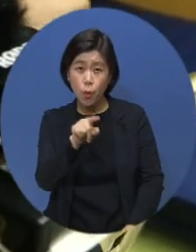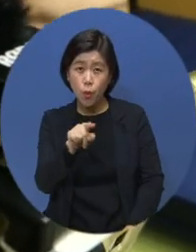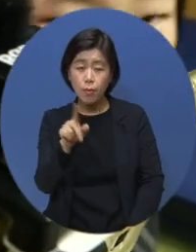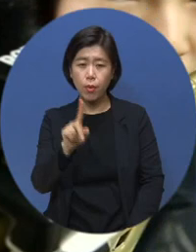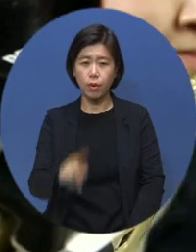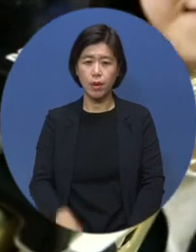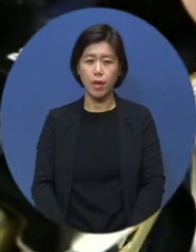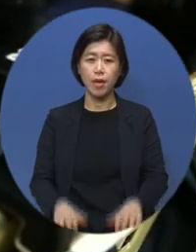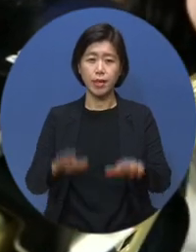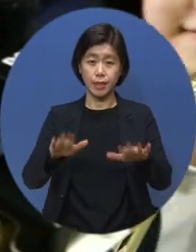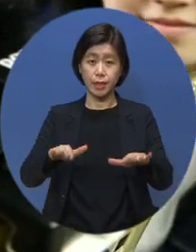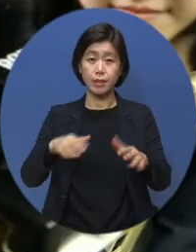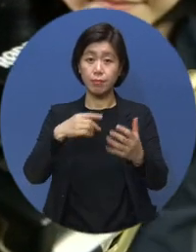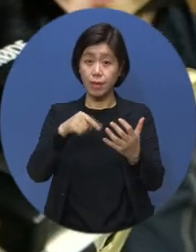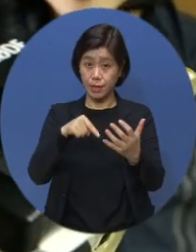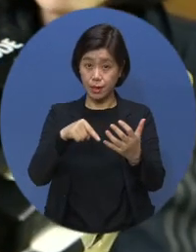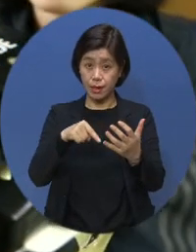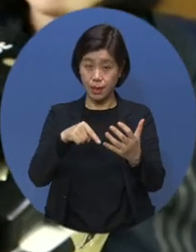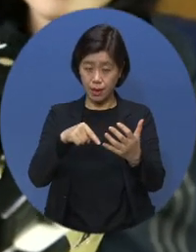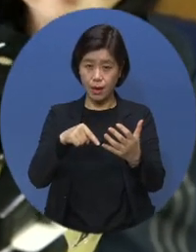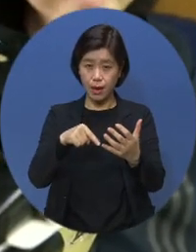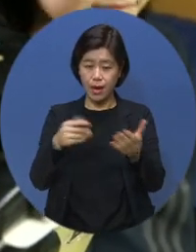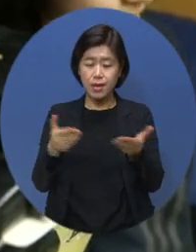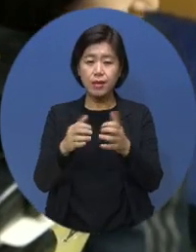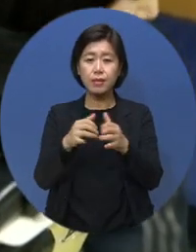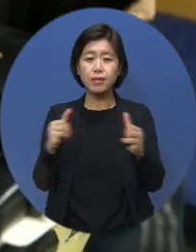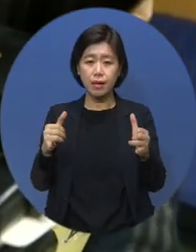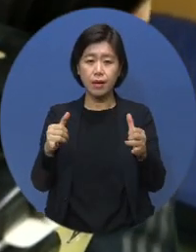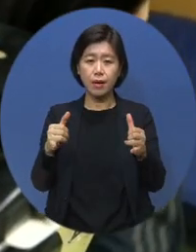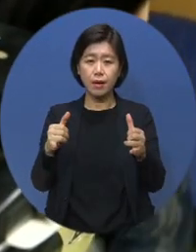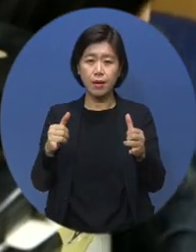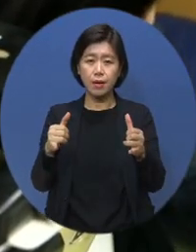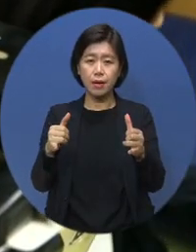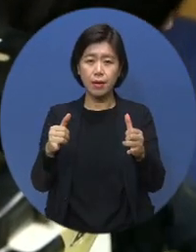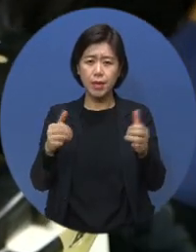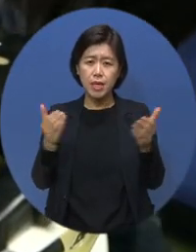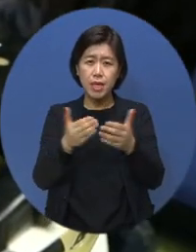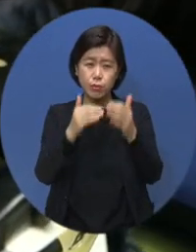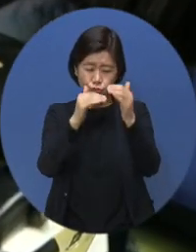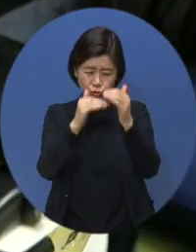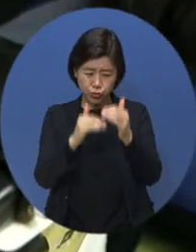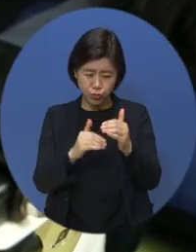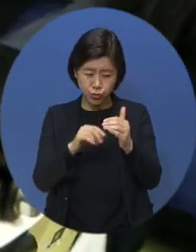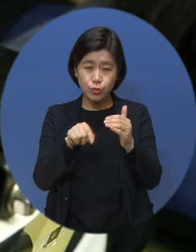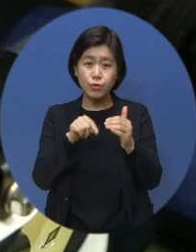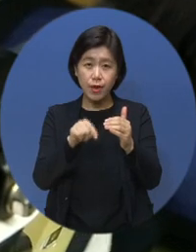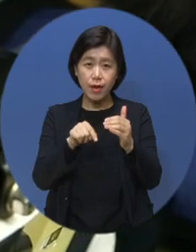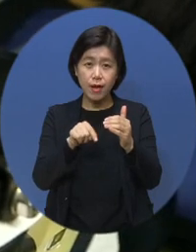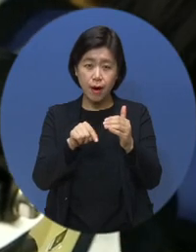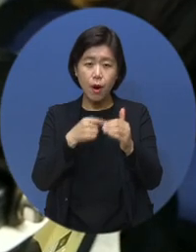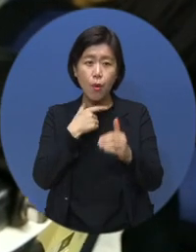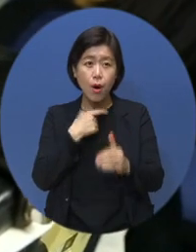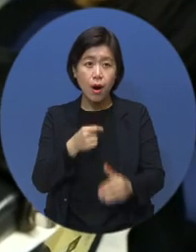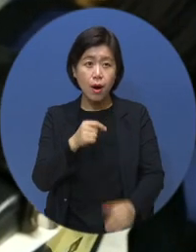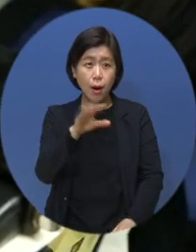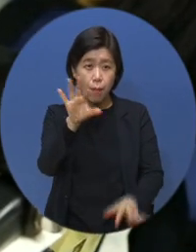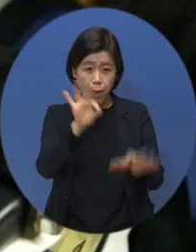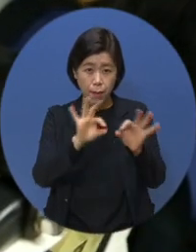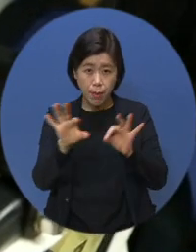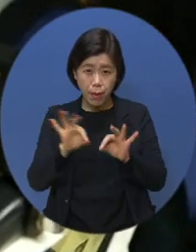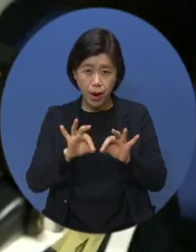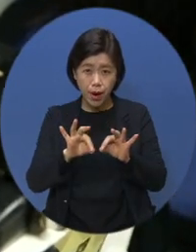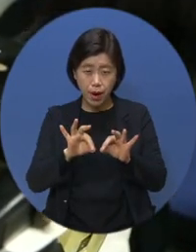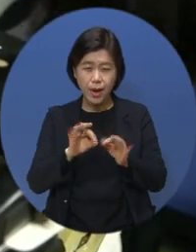빵에 지금 센터 의 강의 우리의 들어온 게 있어 가지고 음 이제 희망하는 감사드리세 신청 하거든요